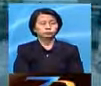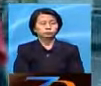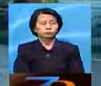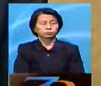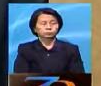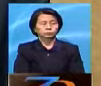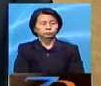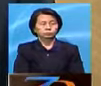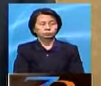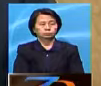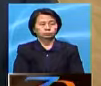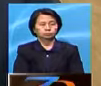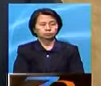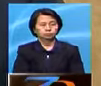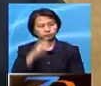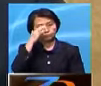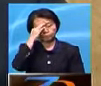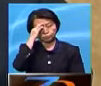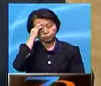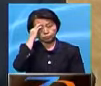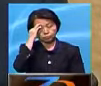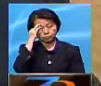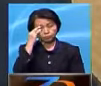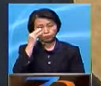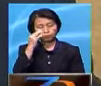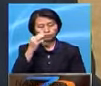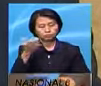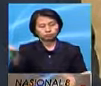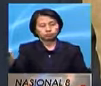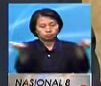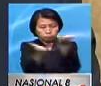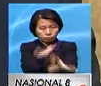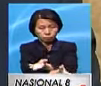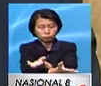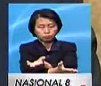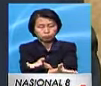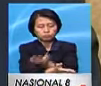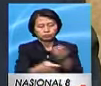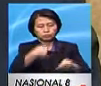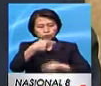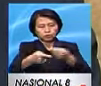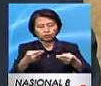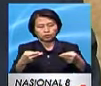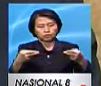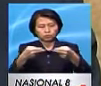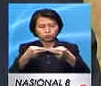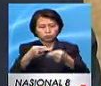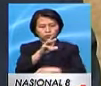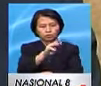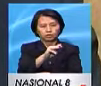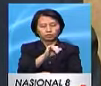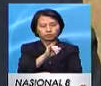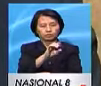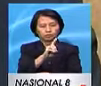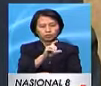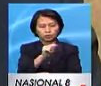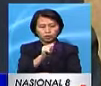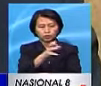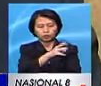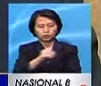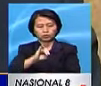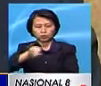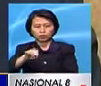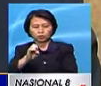uki sikan pertukaran dokumen berhubung kerjasama antara Ma dengan dan